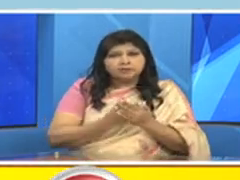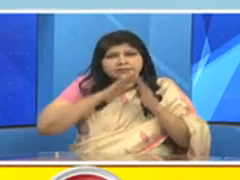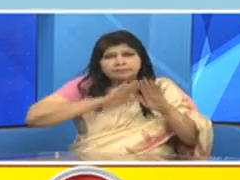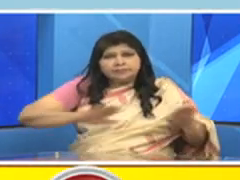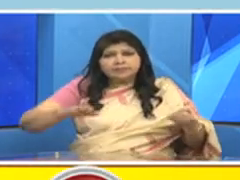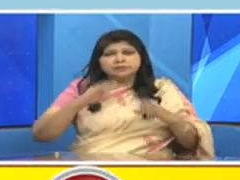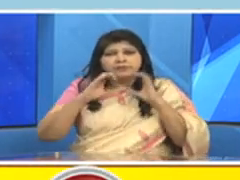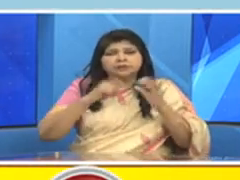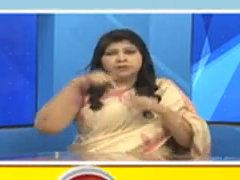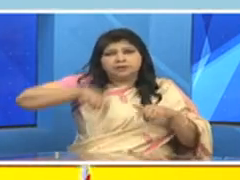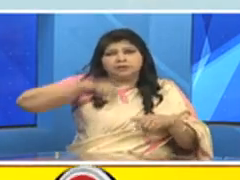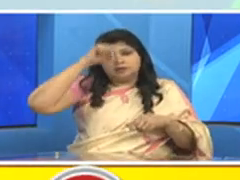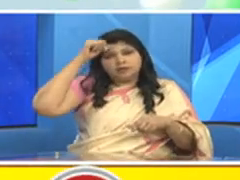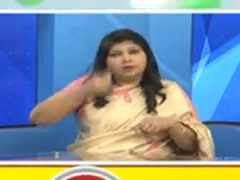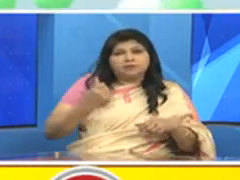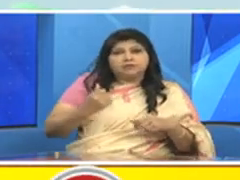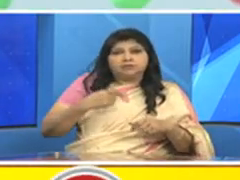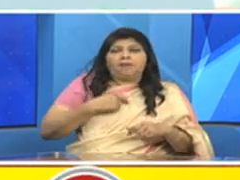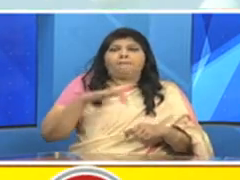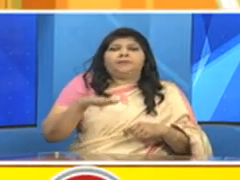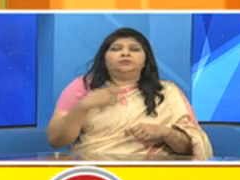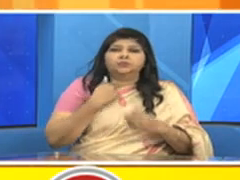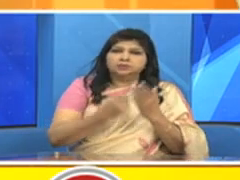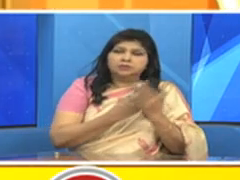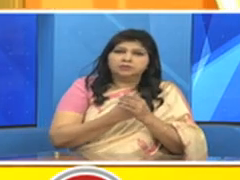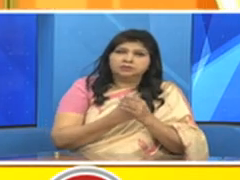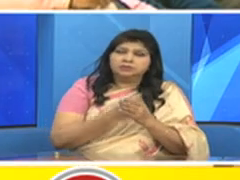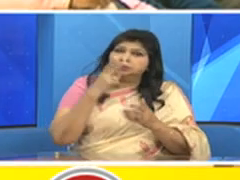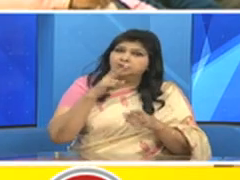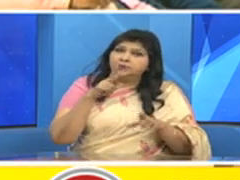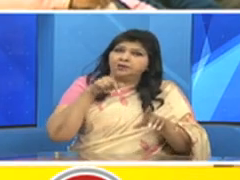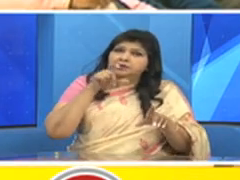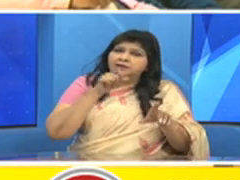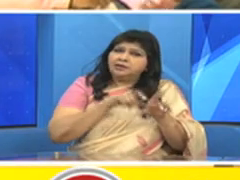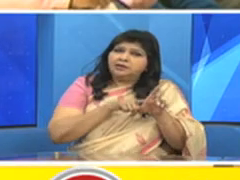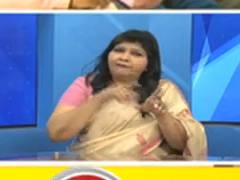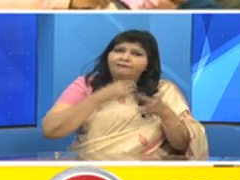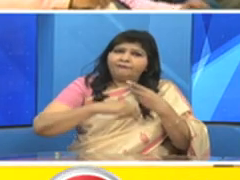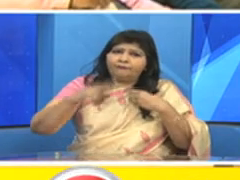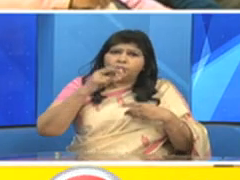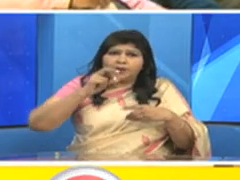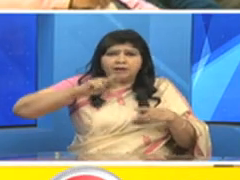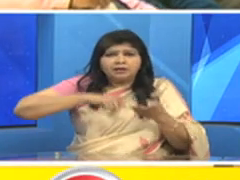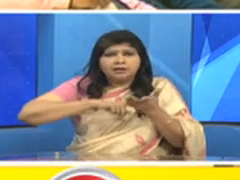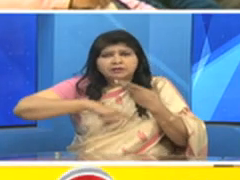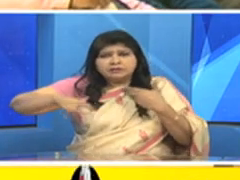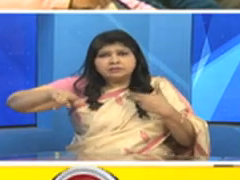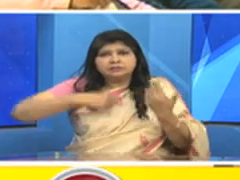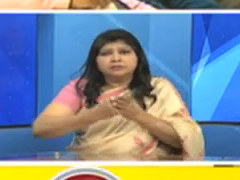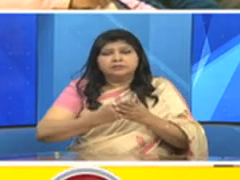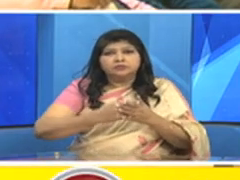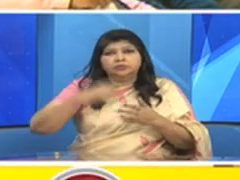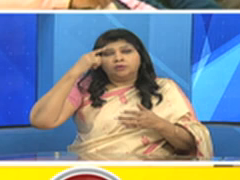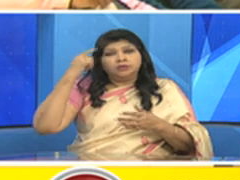अपनी और इस देश की क्षमताओं पर भरोसा रखें। हम 21वीं सदी में हैं, जो ज्ञान, विज्ञान और लोकतंत्र का युग